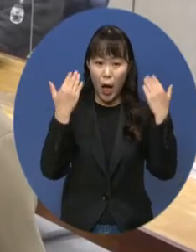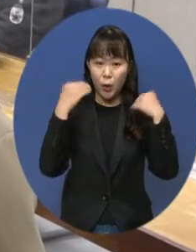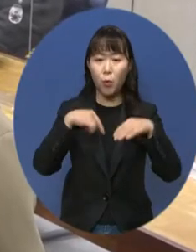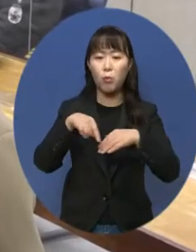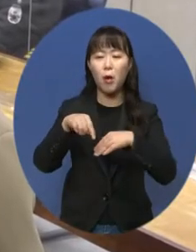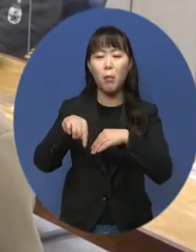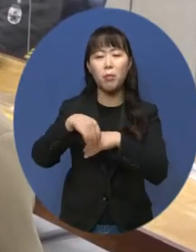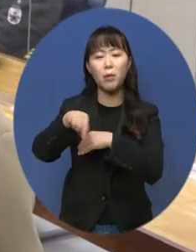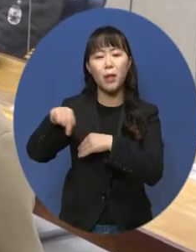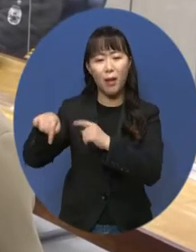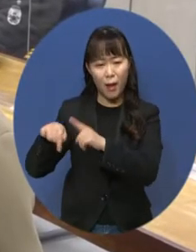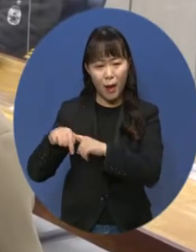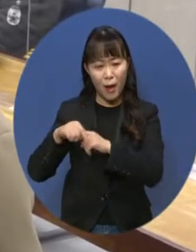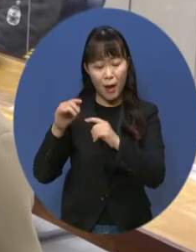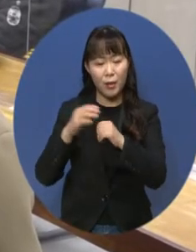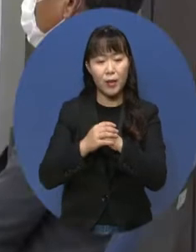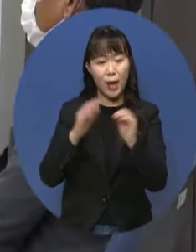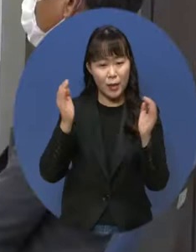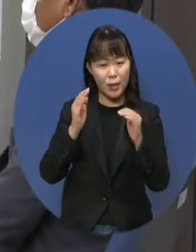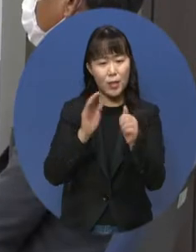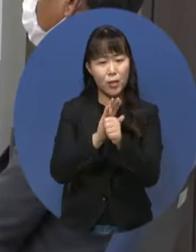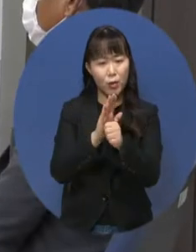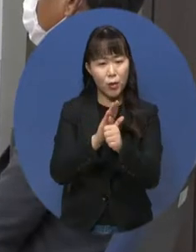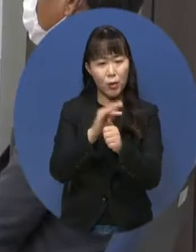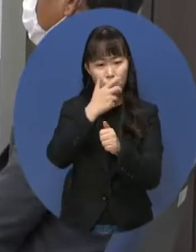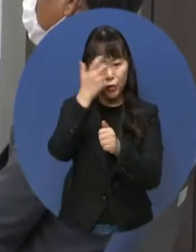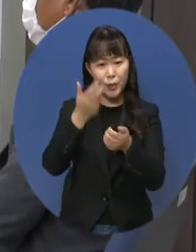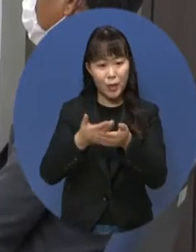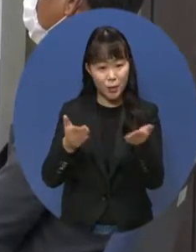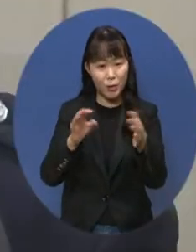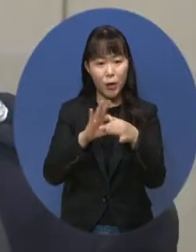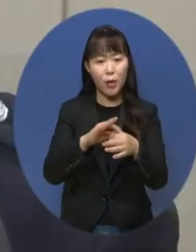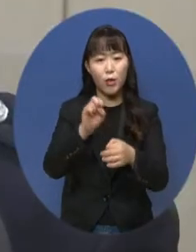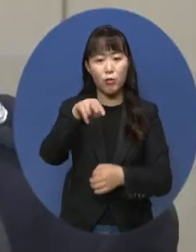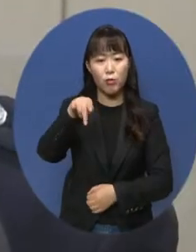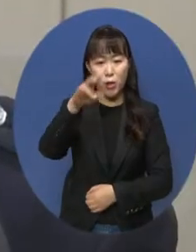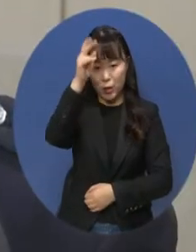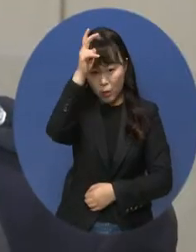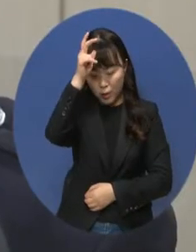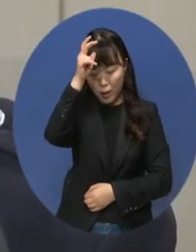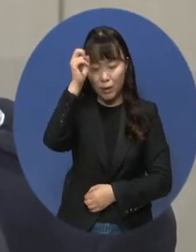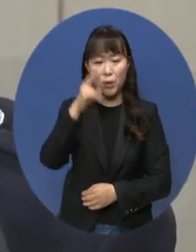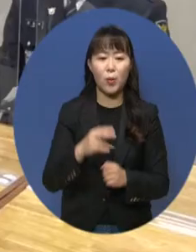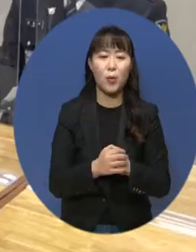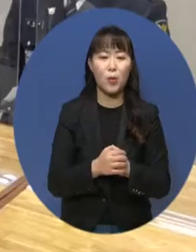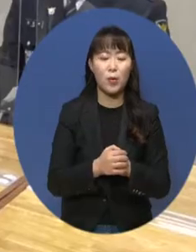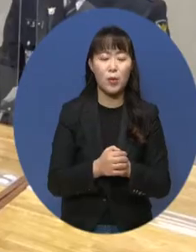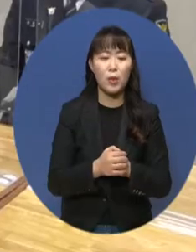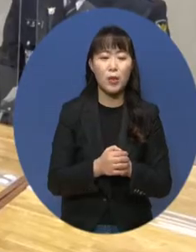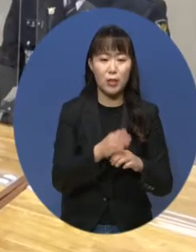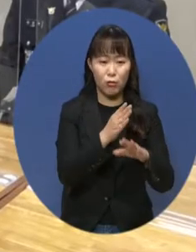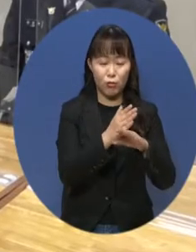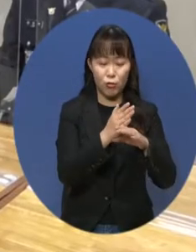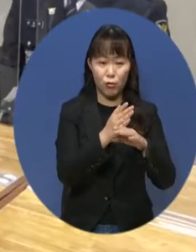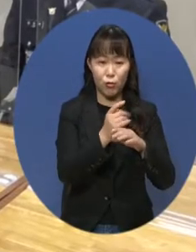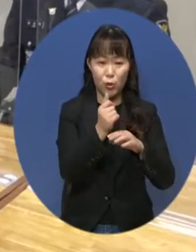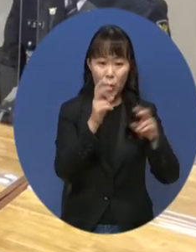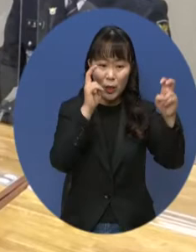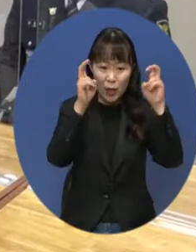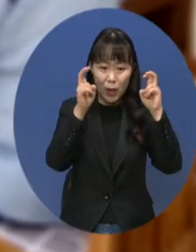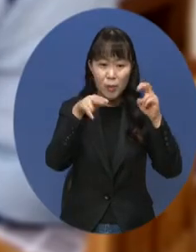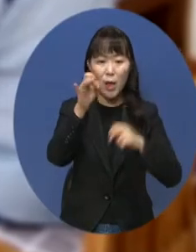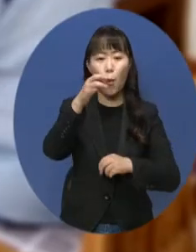청소년 지원센터 꿈드림에서는 유성경찰서 경찰관들과 지역 중소기업 세원이 참석한